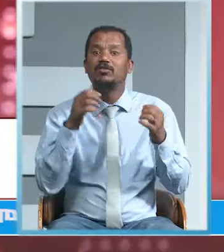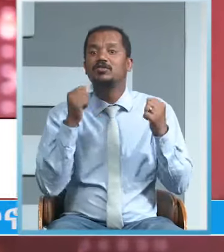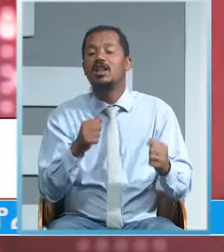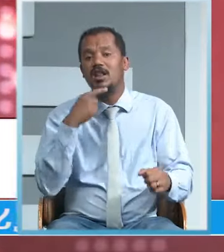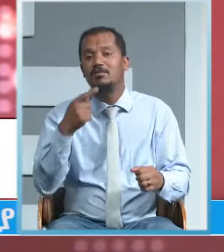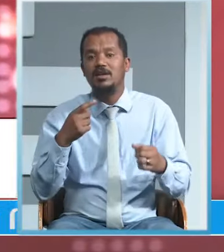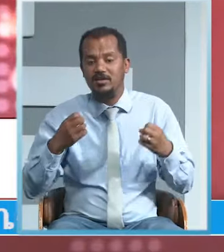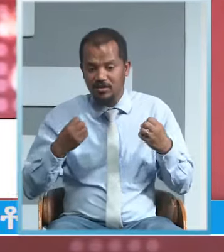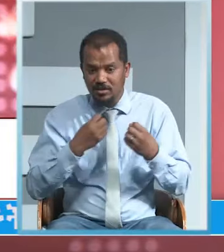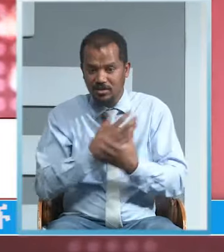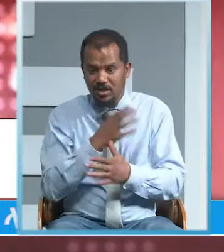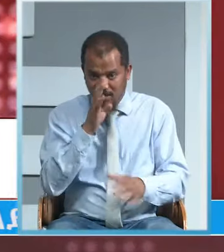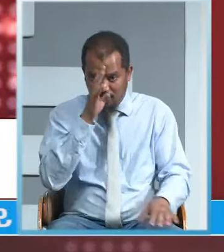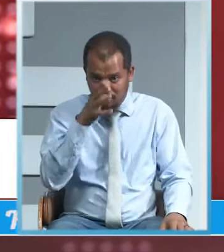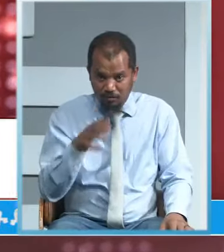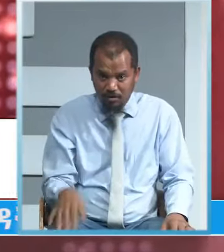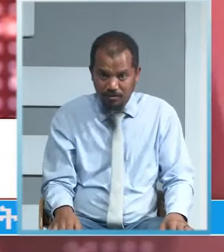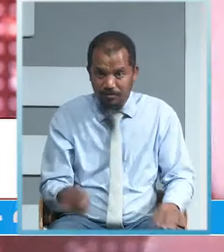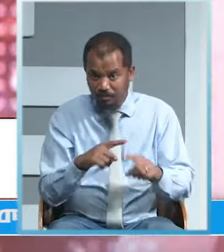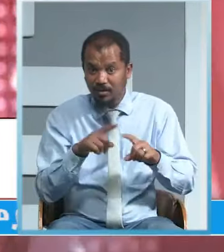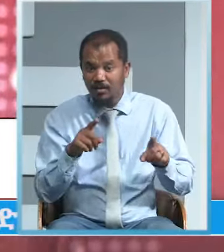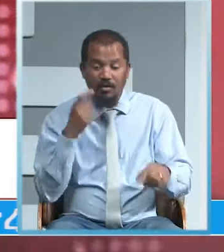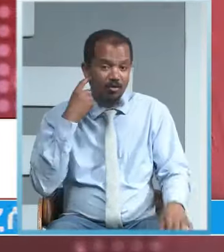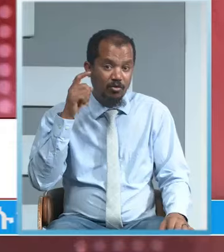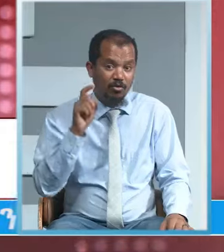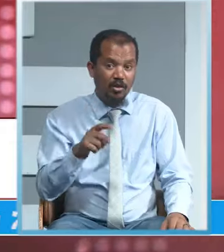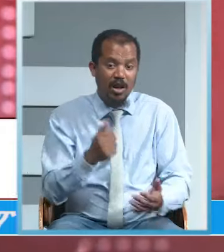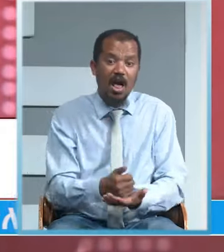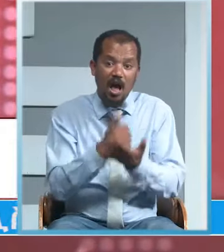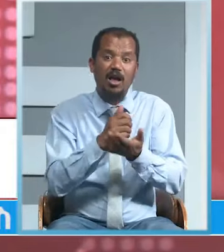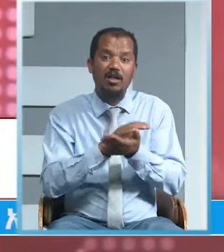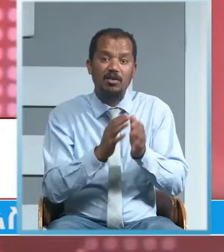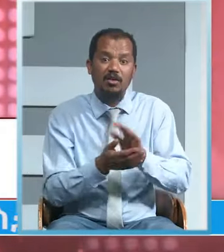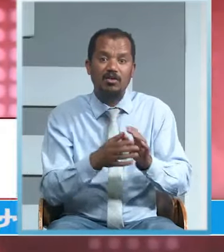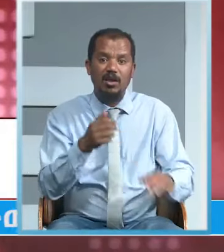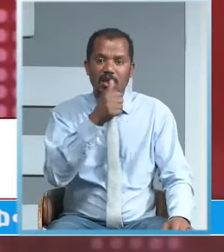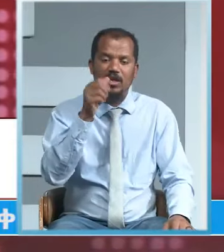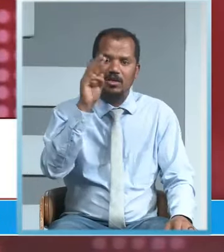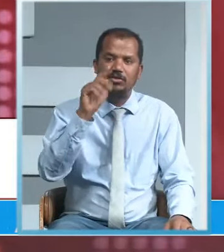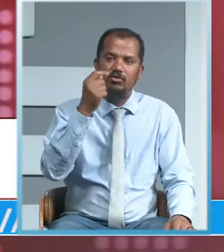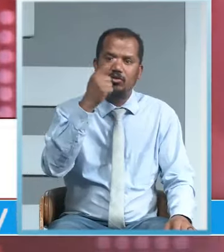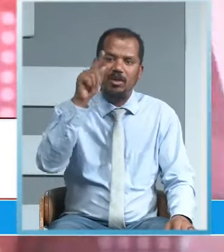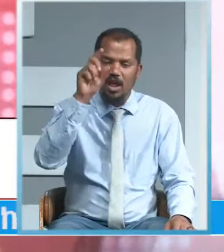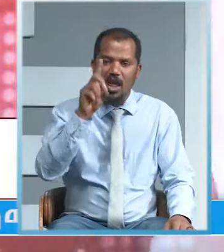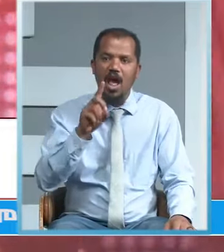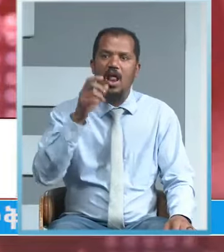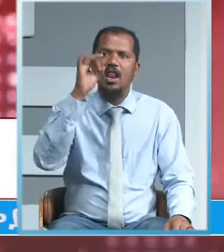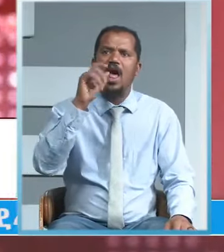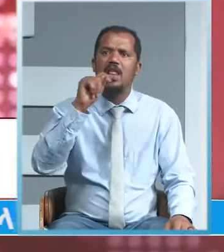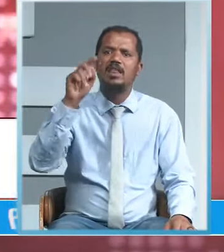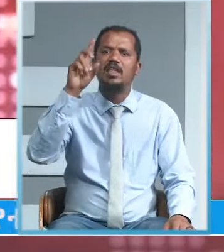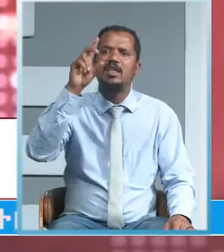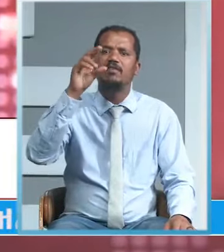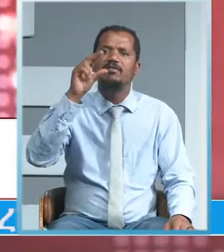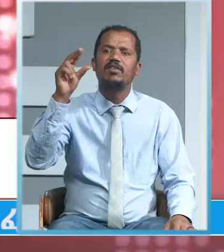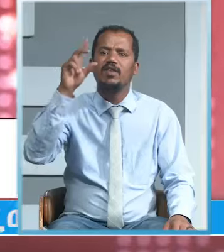የሚል ስጋት ተፈጥሯል። በተለይ የዩክሬን አጋር የሆኑት ኢስቶኒያ፣ ላቲቪያ፣ ሎቲኒያ